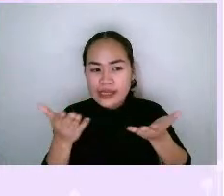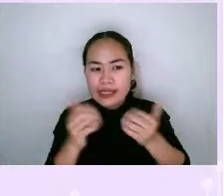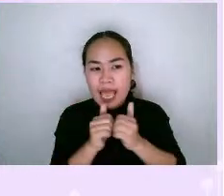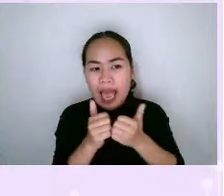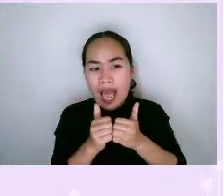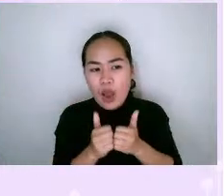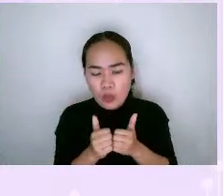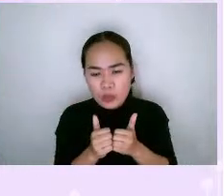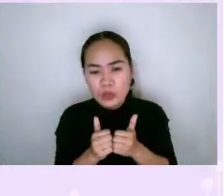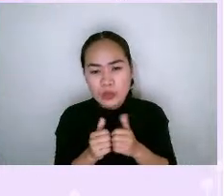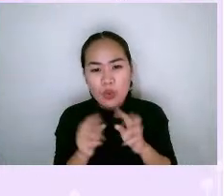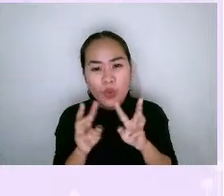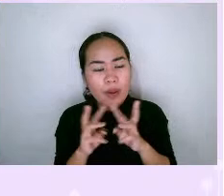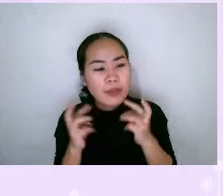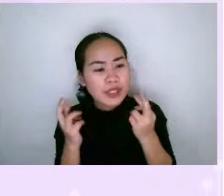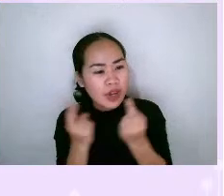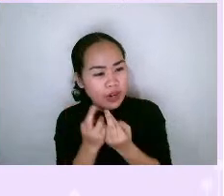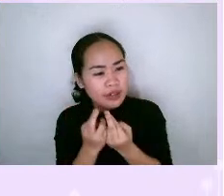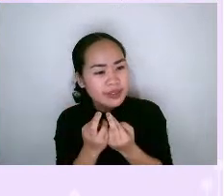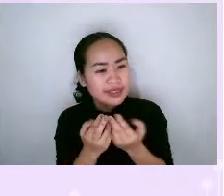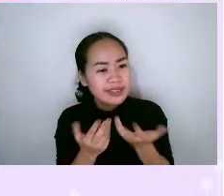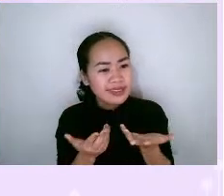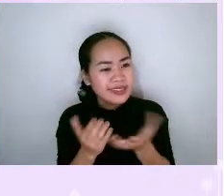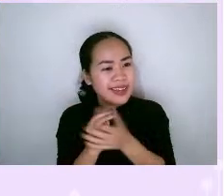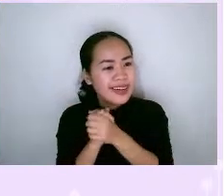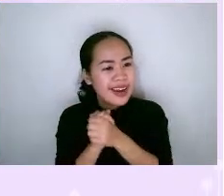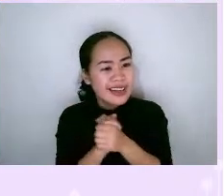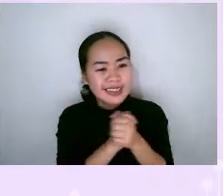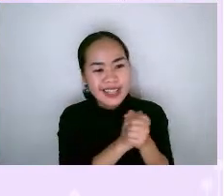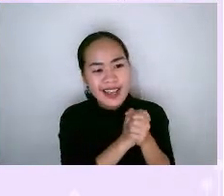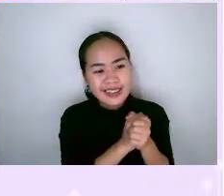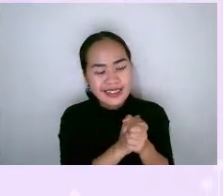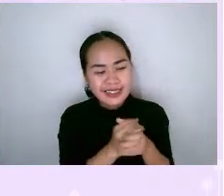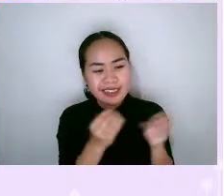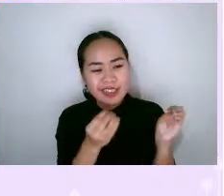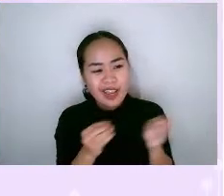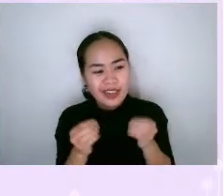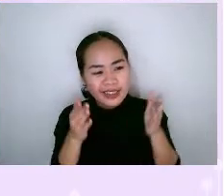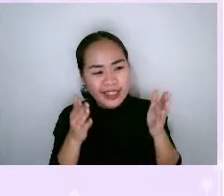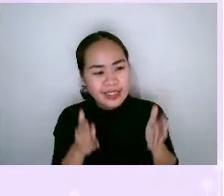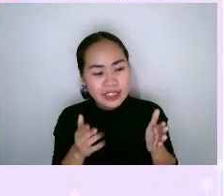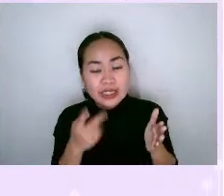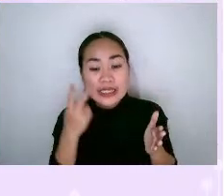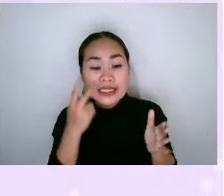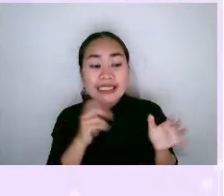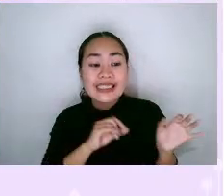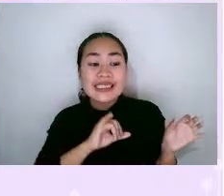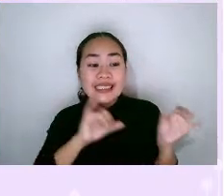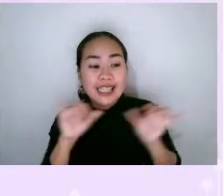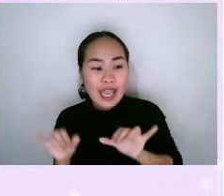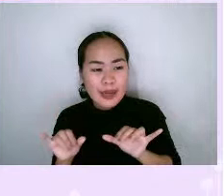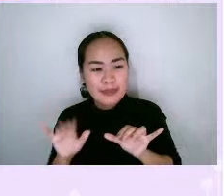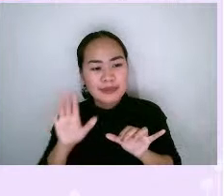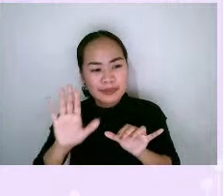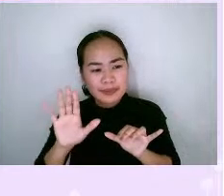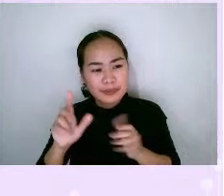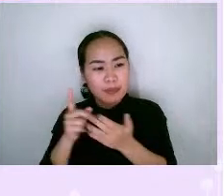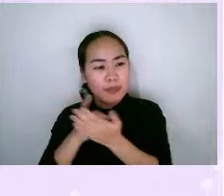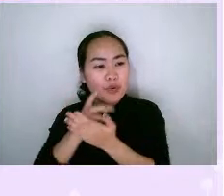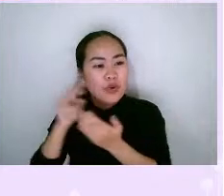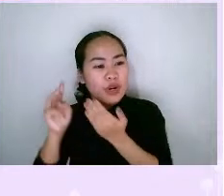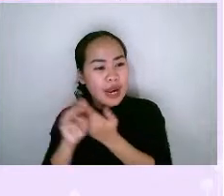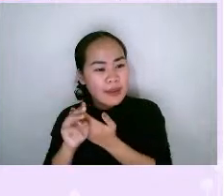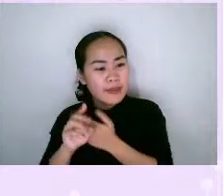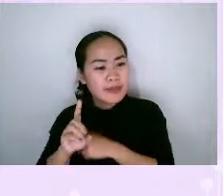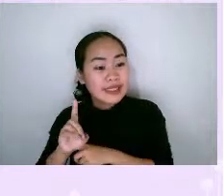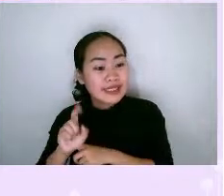like this. So congratulations sa atin pong organizer, ano? So we have similar program under